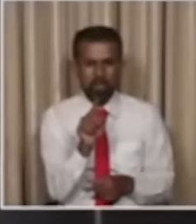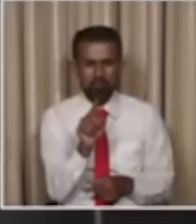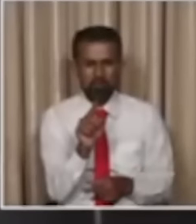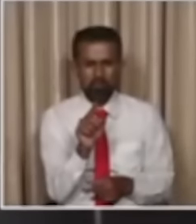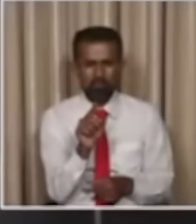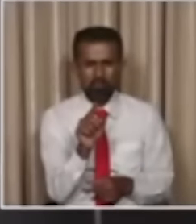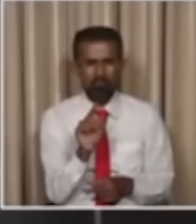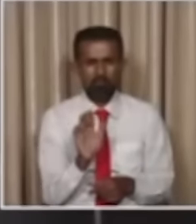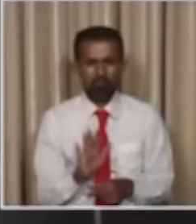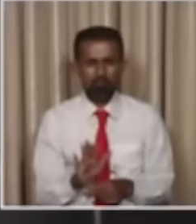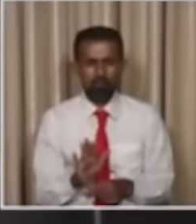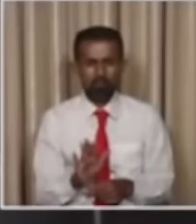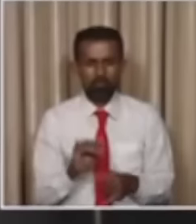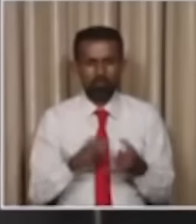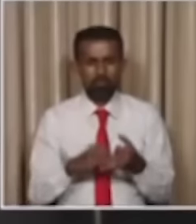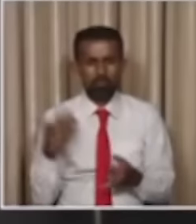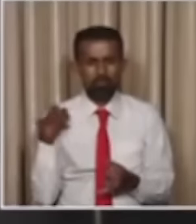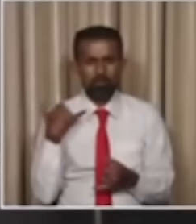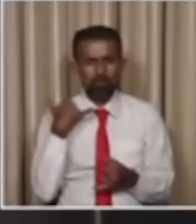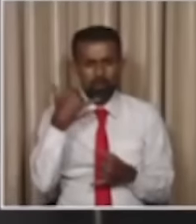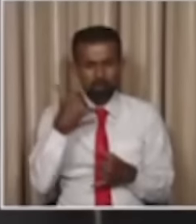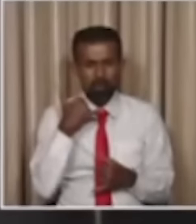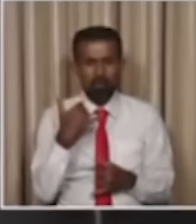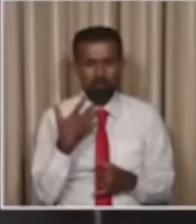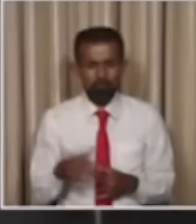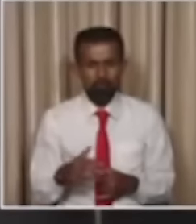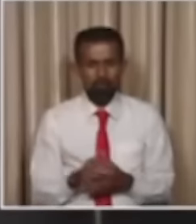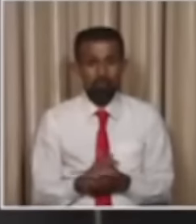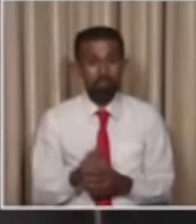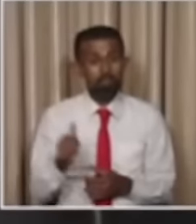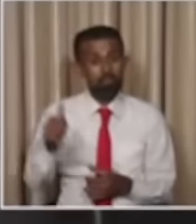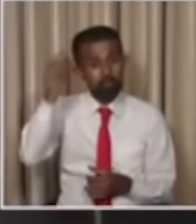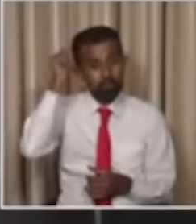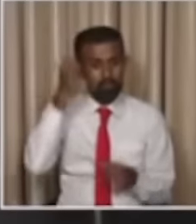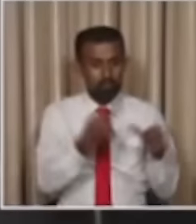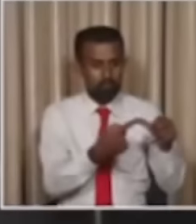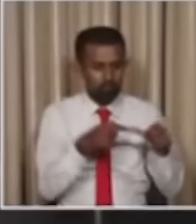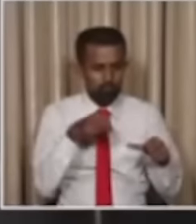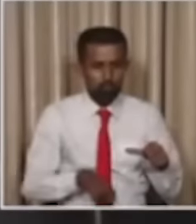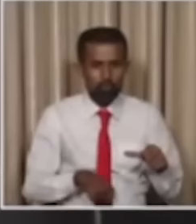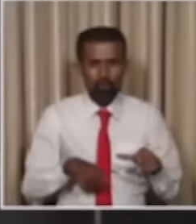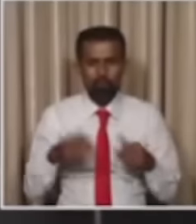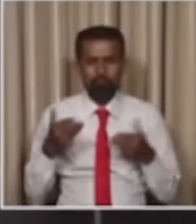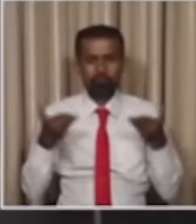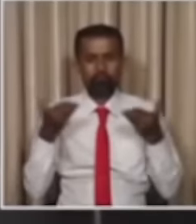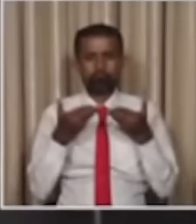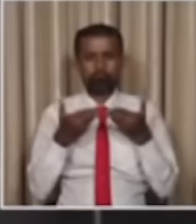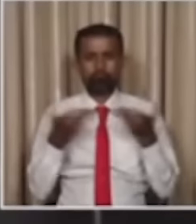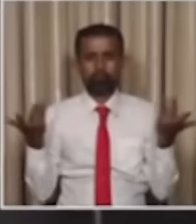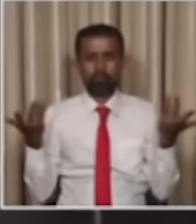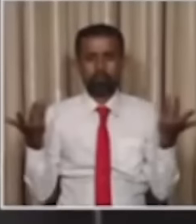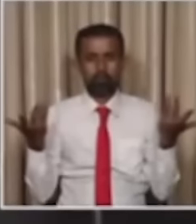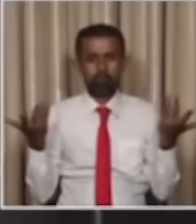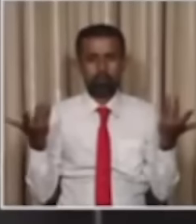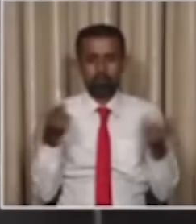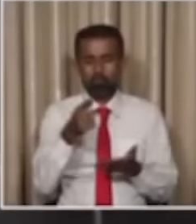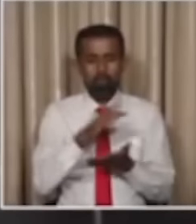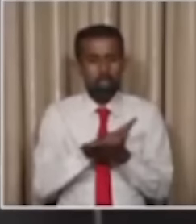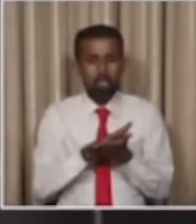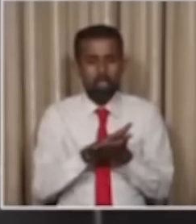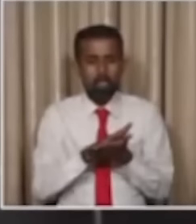කියලා සහරන් එක කතා කරයි කියලානේ. එතකොට එදා කියපු උත්තරය අද ගැලපෙන්නේ නැහැ කියලා තමයි ඔබතුමා පොඩ්ඩක් හැන්සාඩ් එක